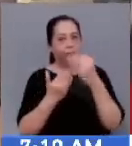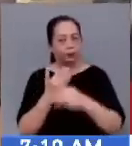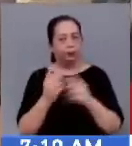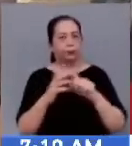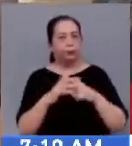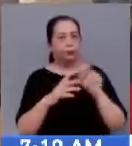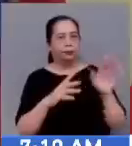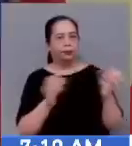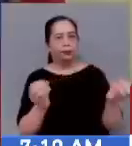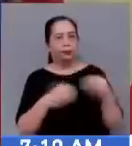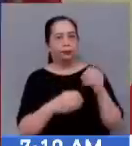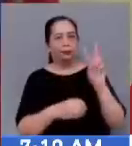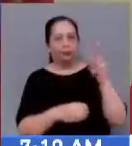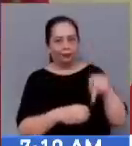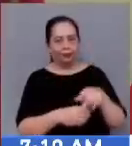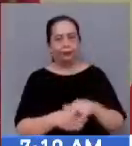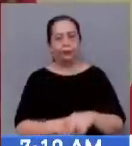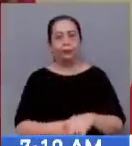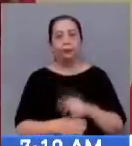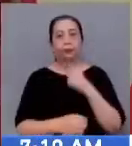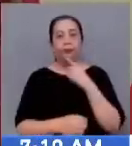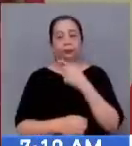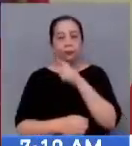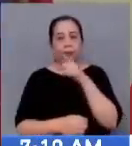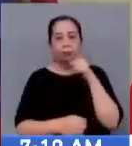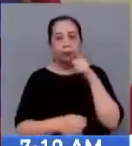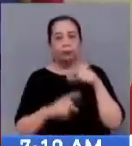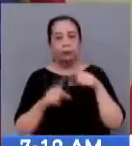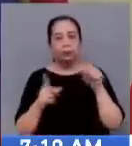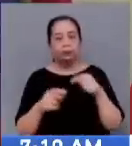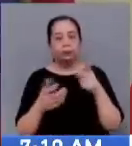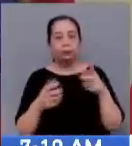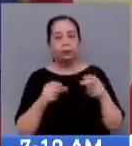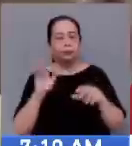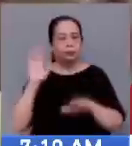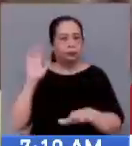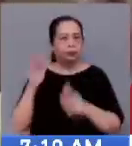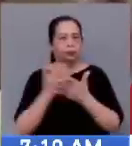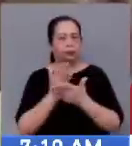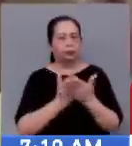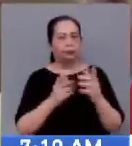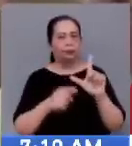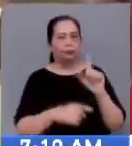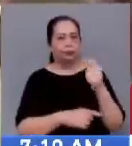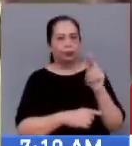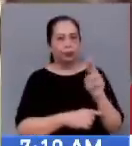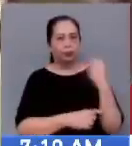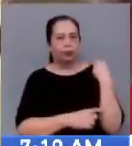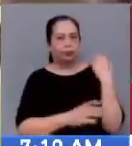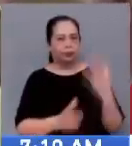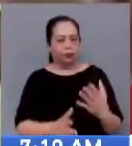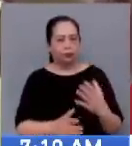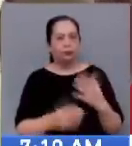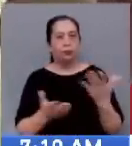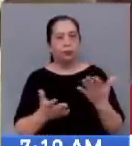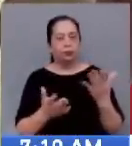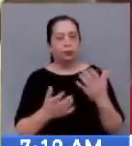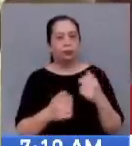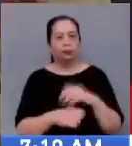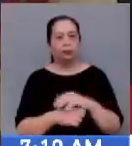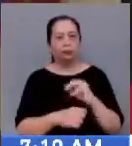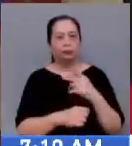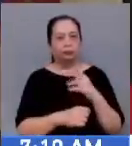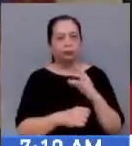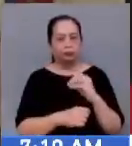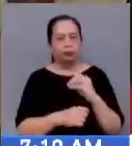opisina. Sinabi ito ni Robredo sa Uteng Ceremony ng ilang uupong lokal na opisyal sa Magaraw, Camarines